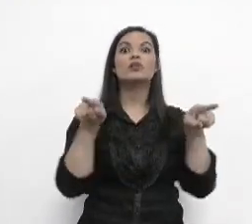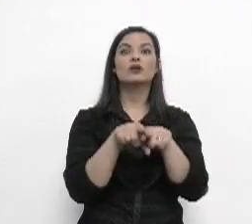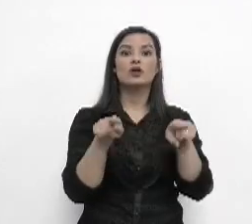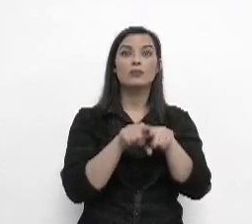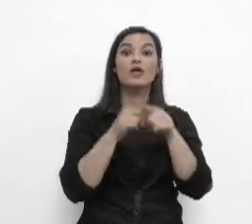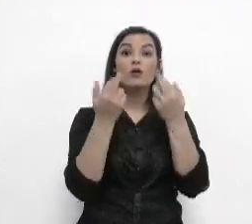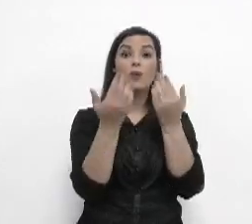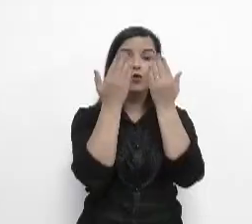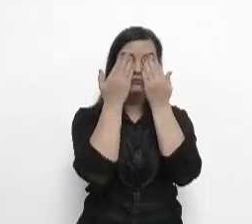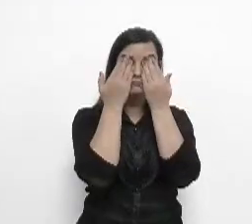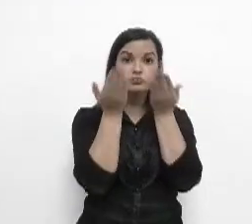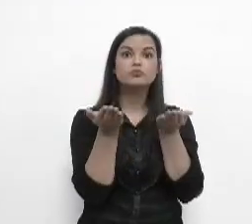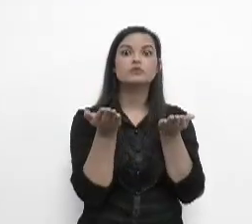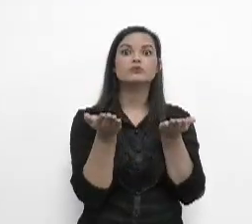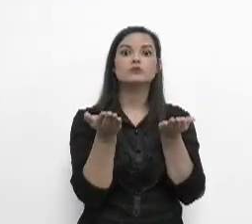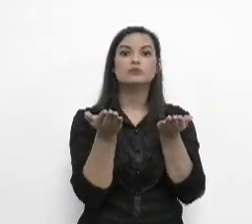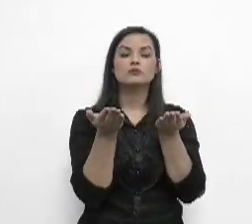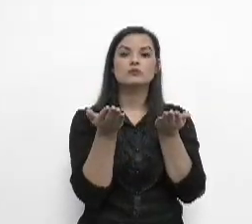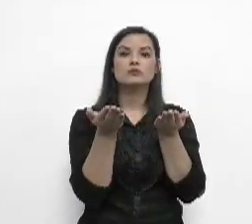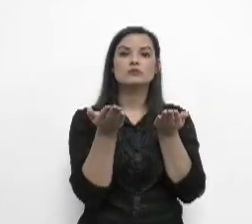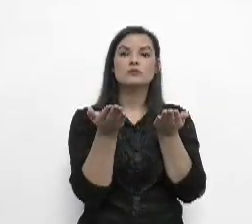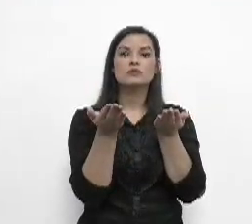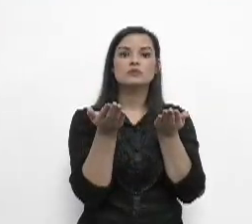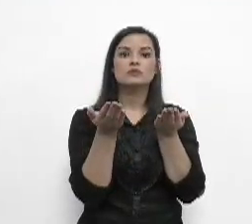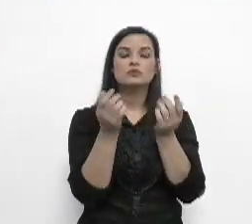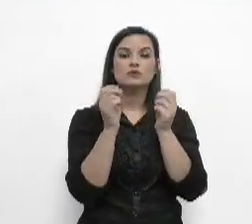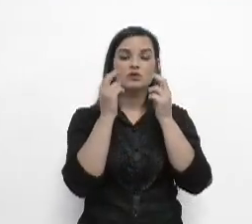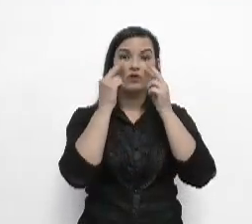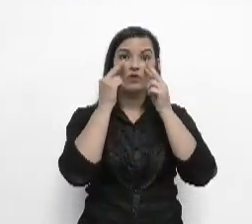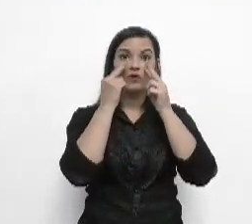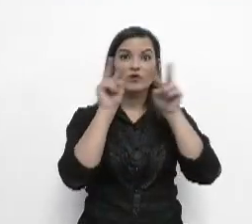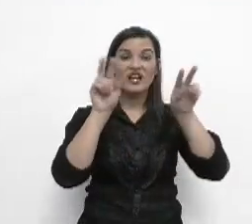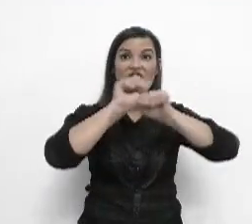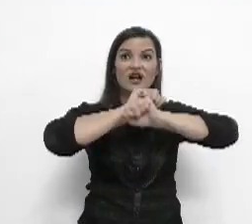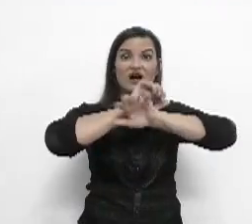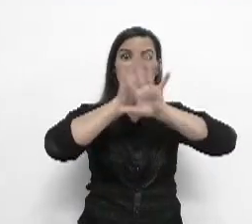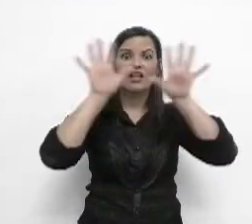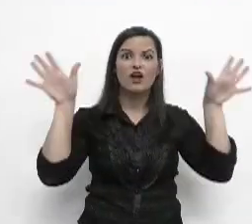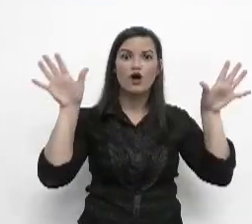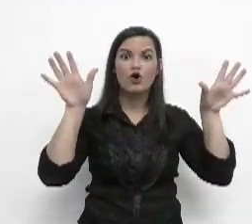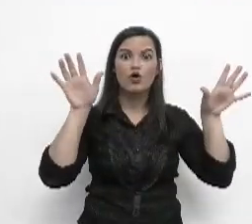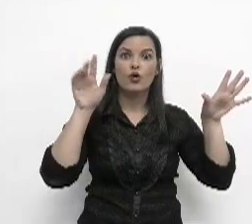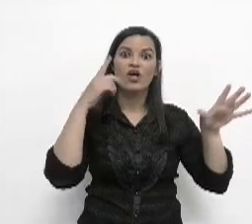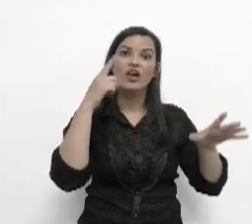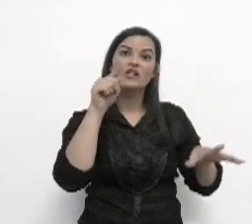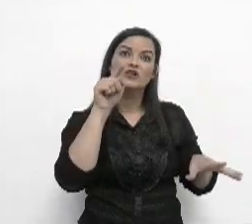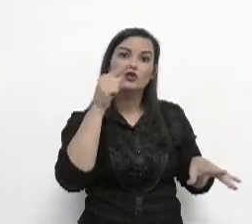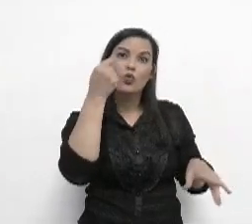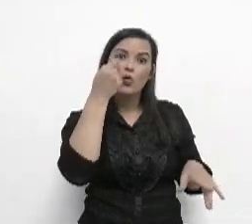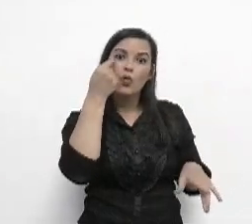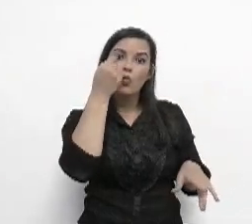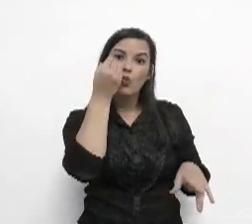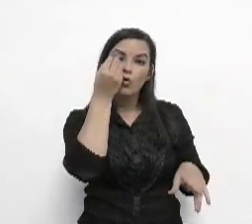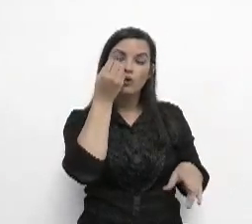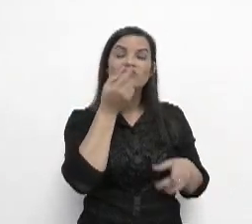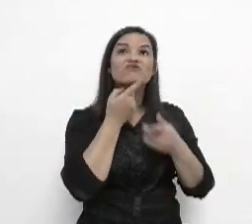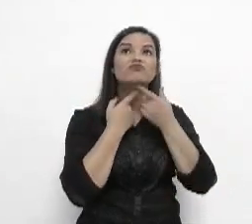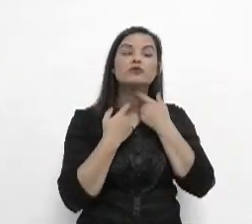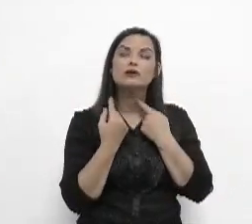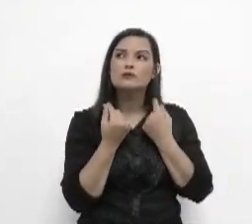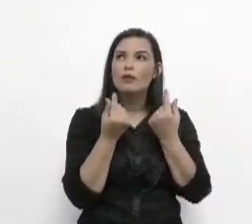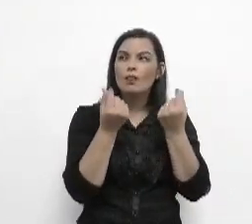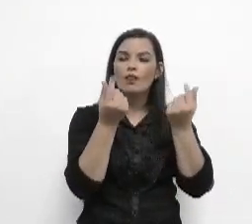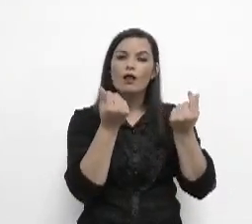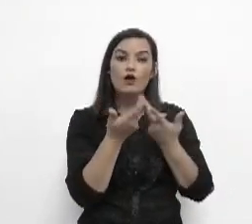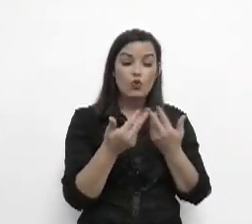ser removidas por completo. 여러분의 눈에 욕심의 비늘이 벗어지기를 바랍니다. Que toda a escama dos seus olhos que está ligada à ganância possam ser